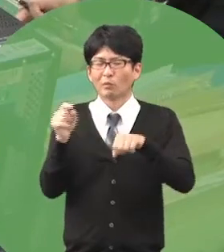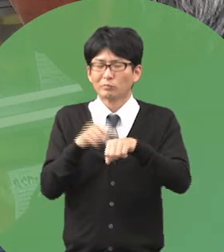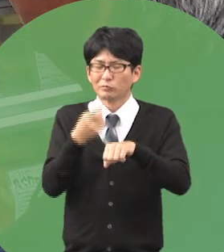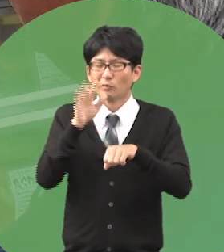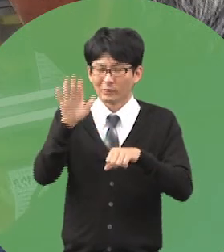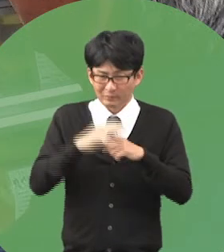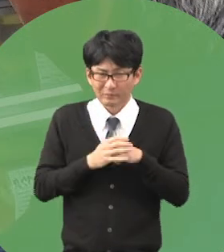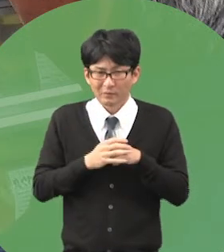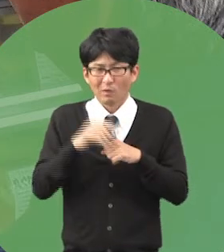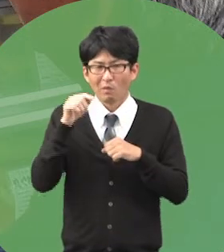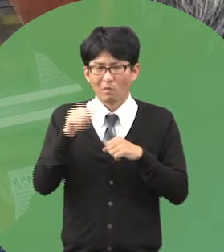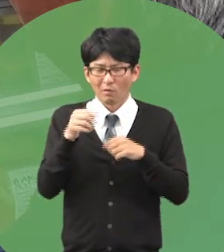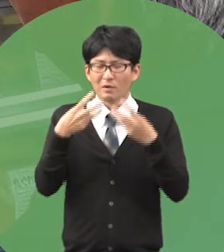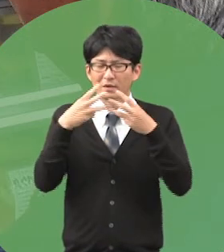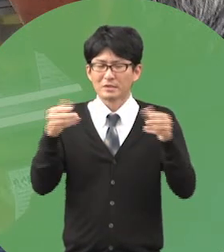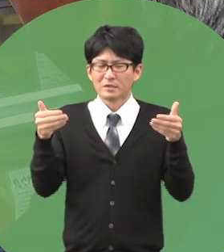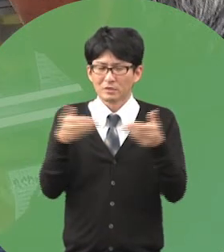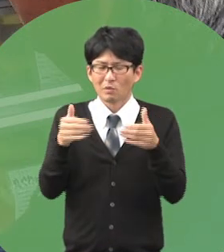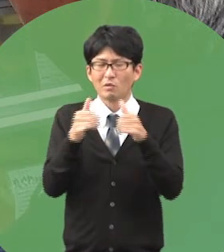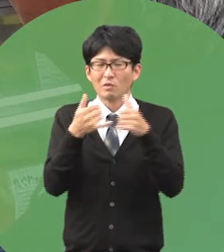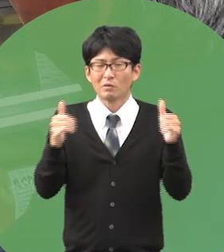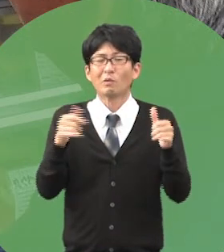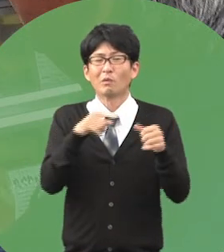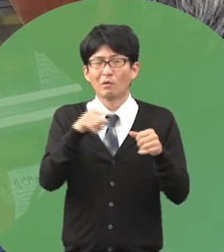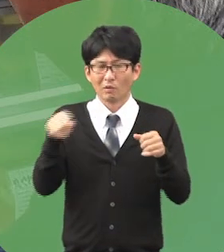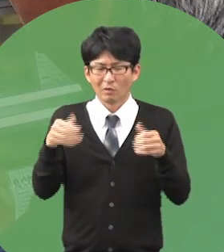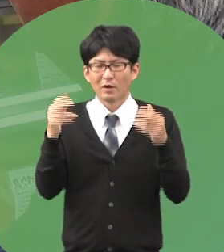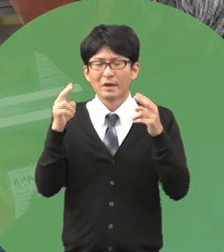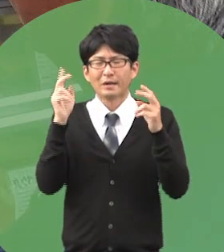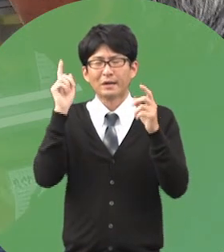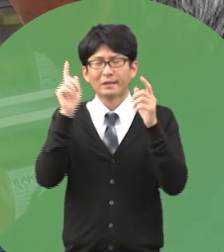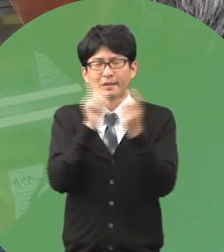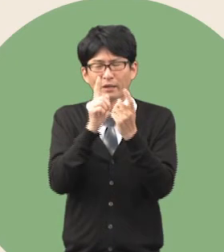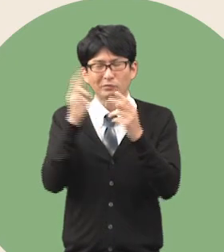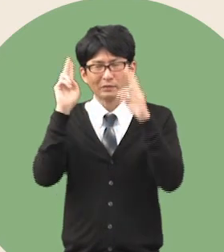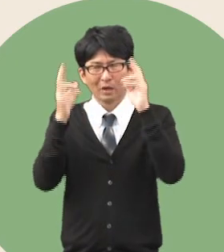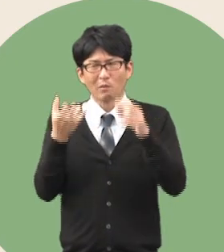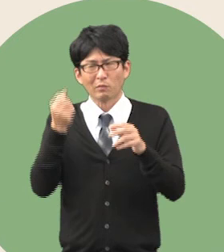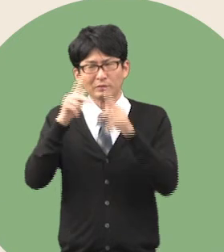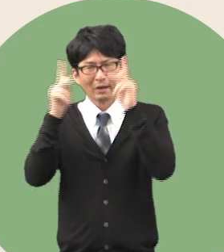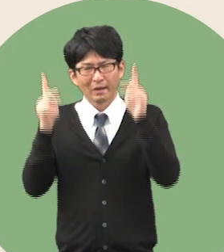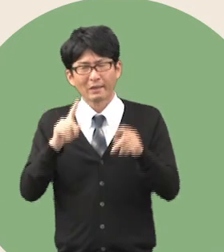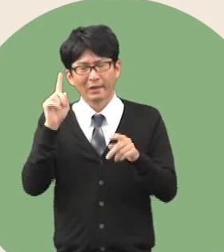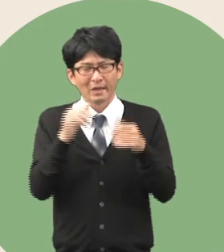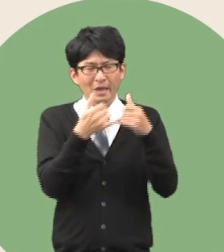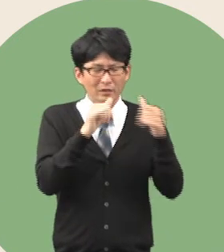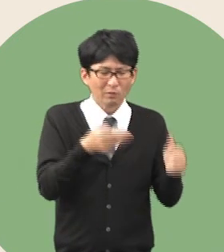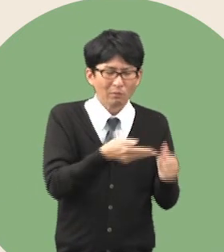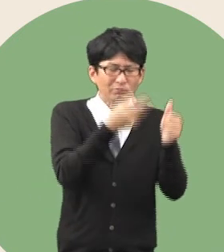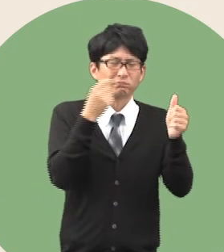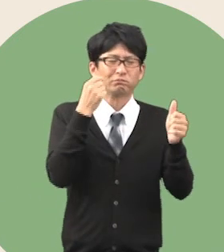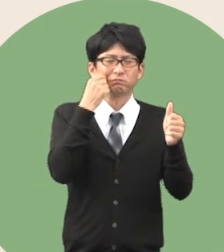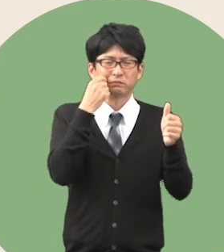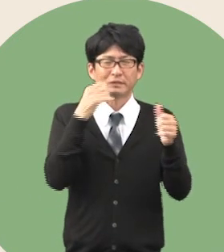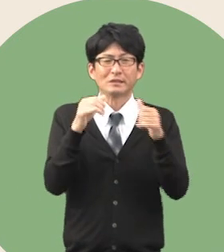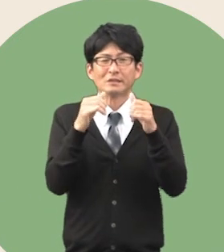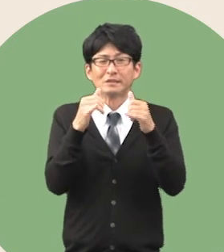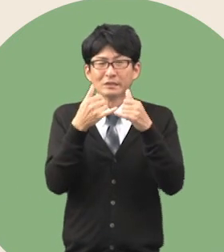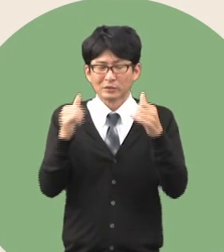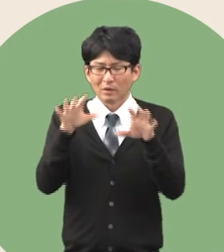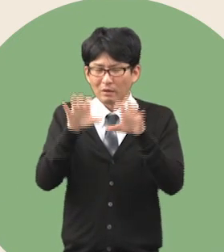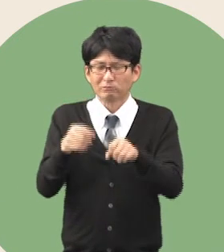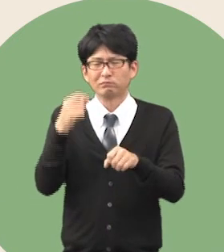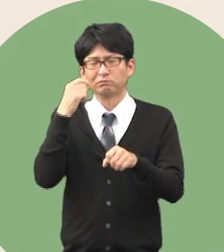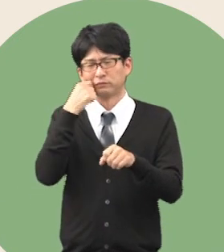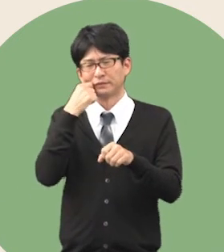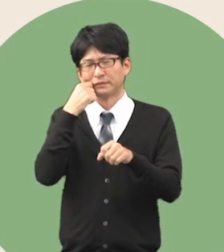で、この非正規雇用における企業が抱える課題として、人材が育たない、人材確保が難